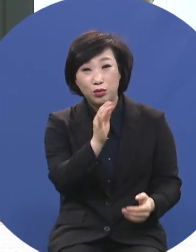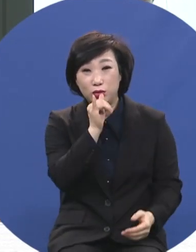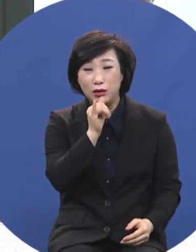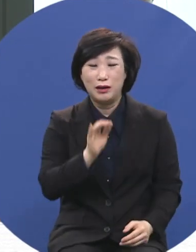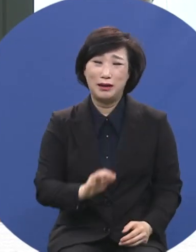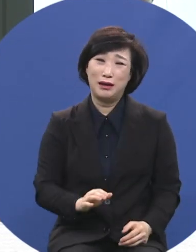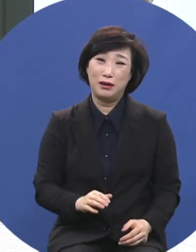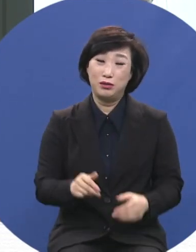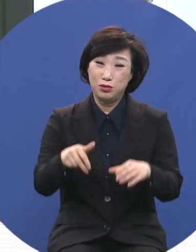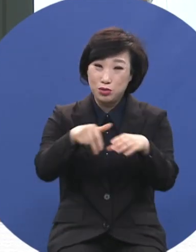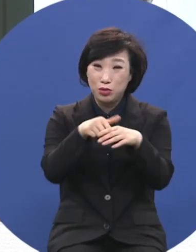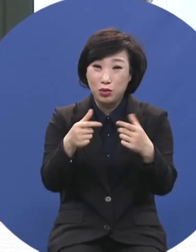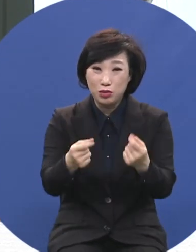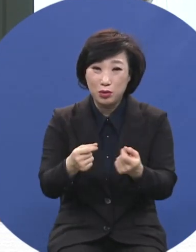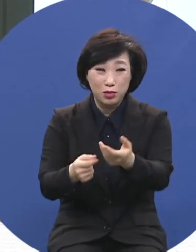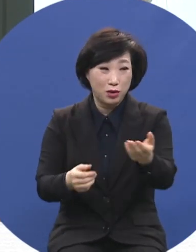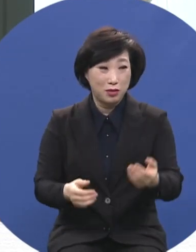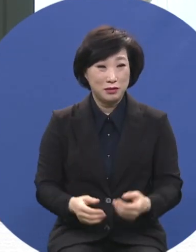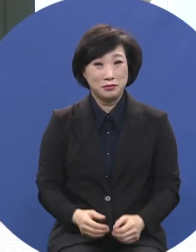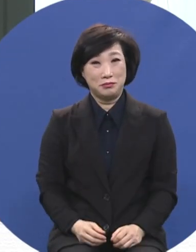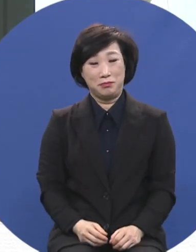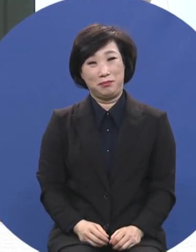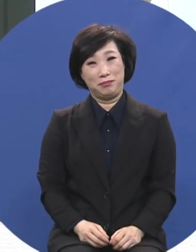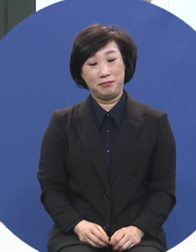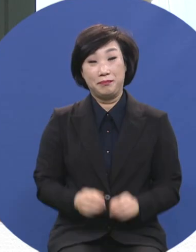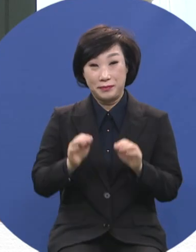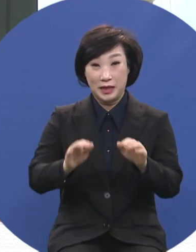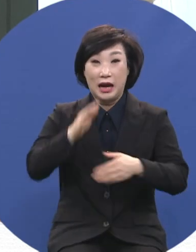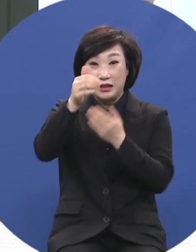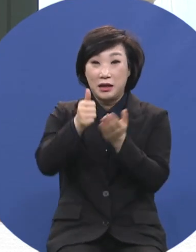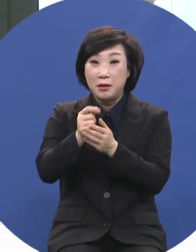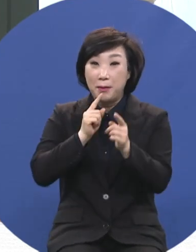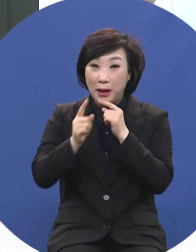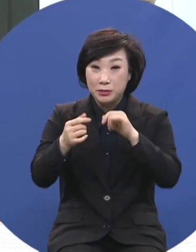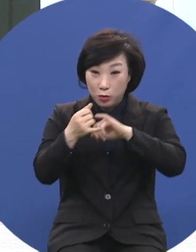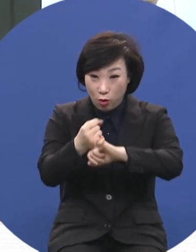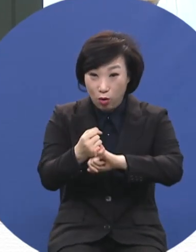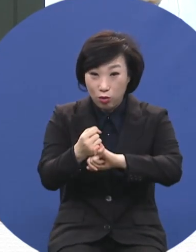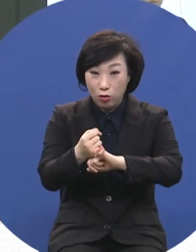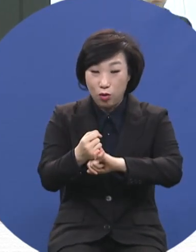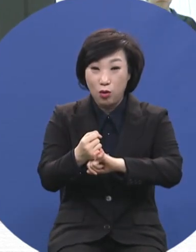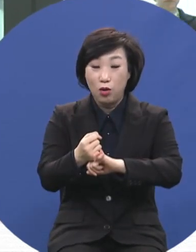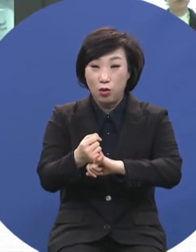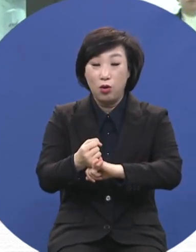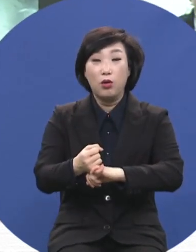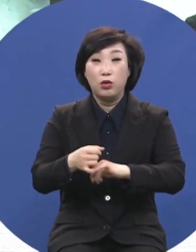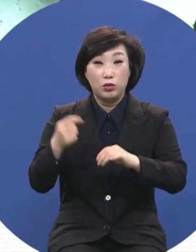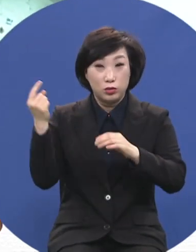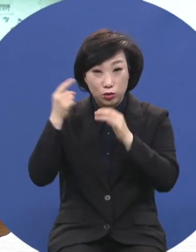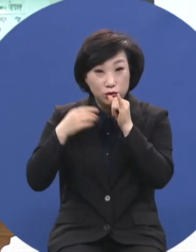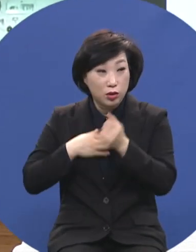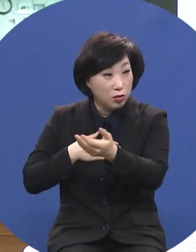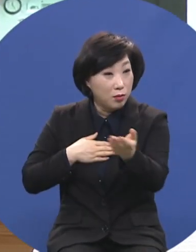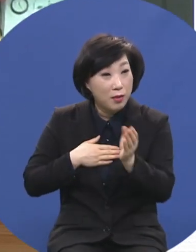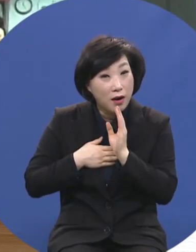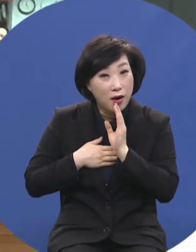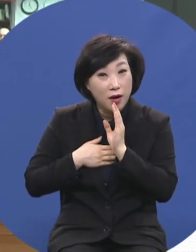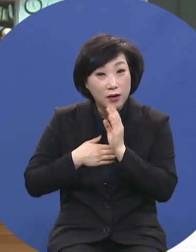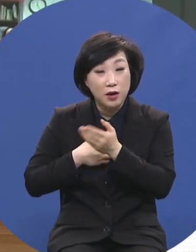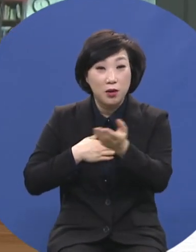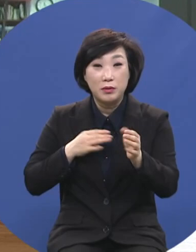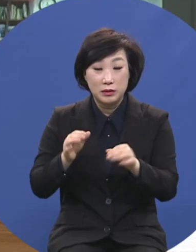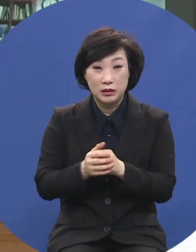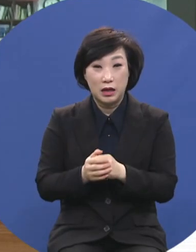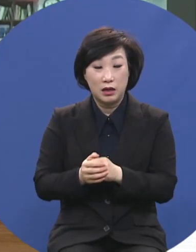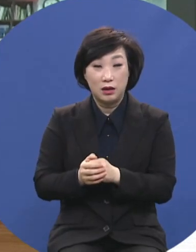그냥 하나의 종교적인 거나 똑같아. 하나님 말씀 반드시 들려오거든요. 이방신의 목소리가